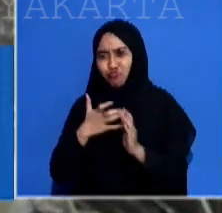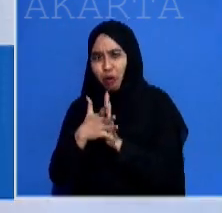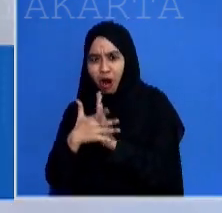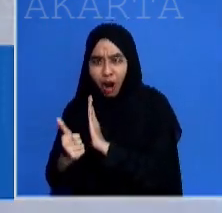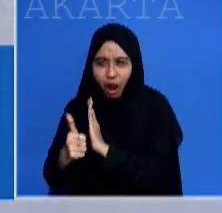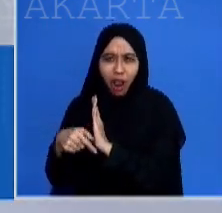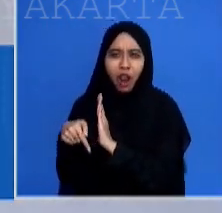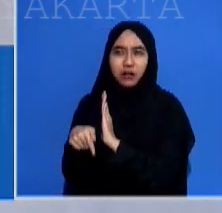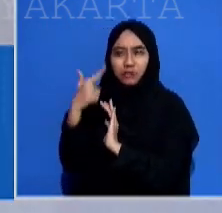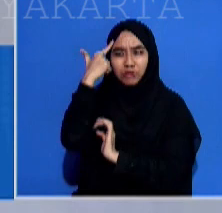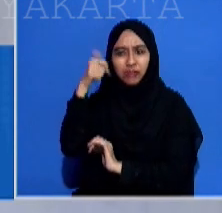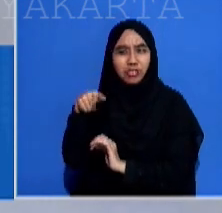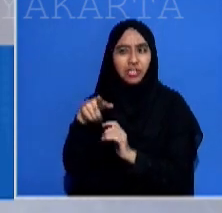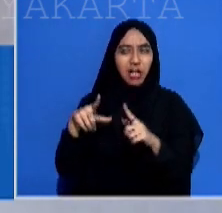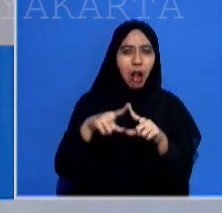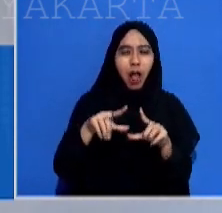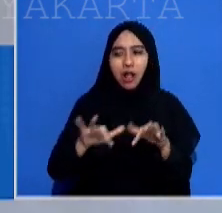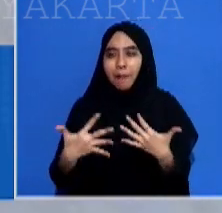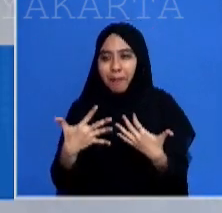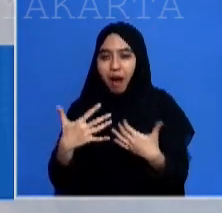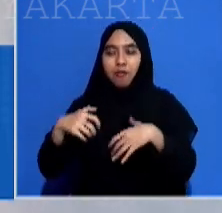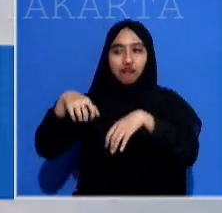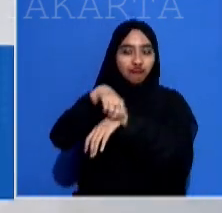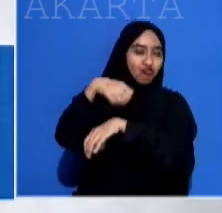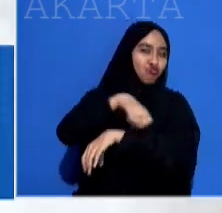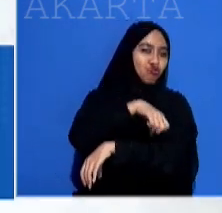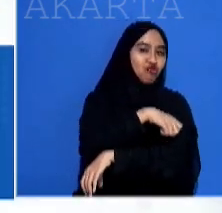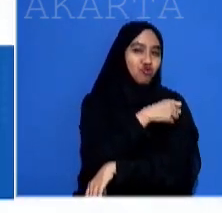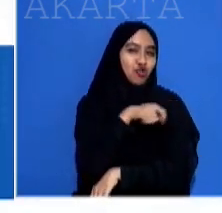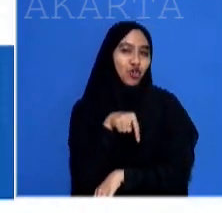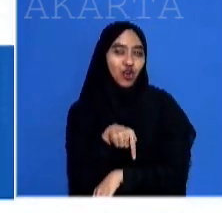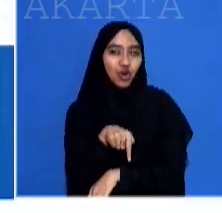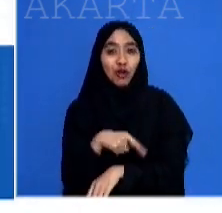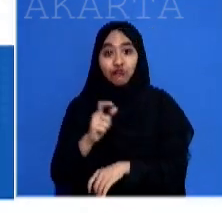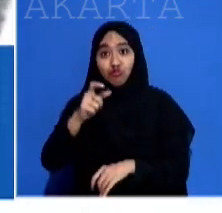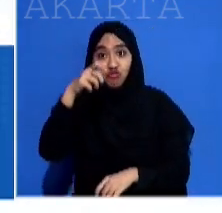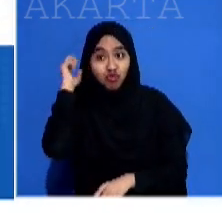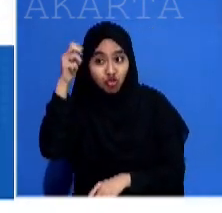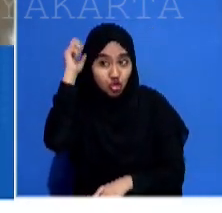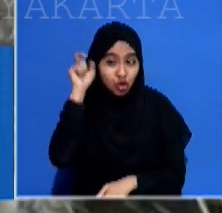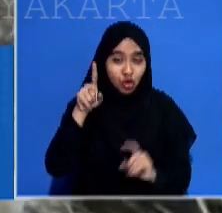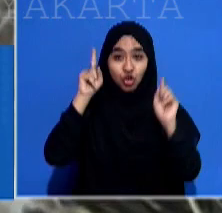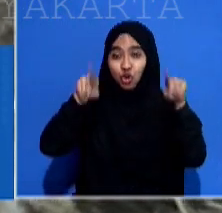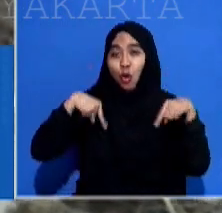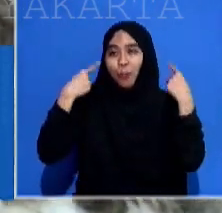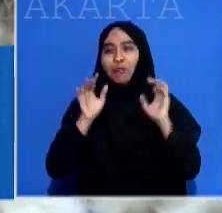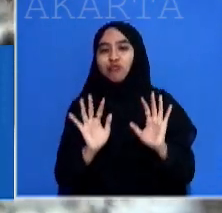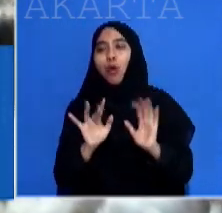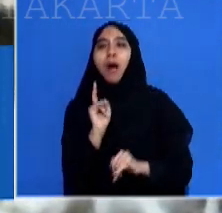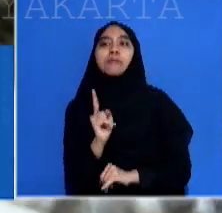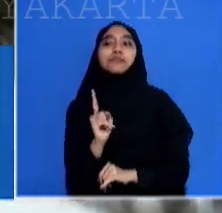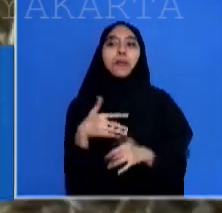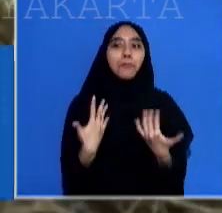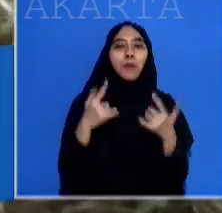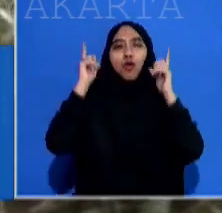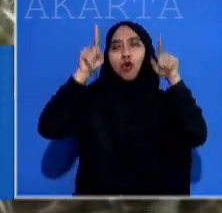migunakaken setunggaling perangkat ing sedaya peranganipun domba. Ingkang dipun cukur menika pancen jenis domba amargi domba menika nggadahi kathah wulu